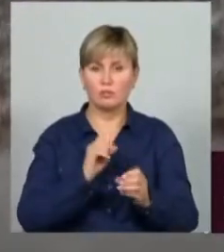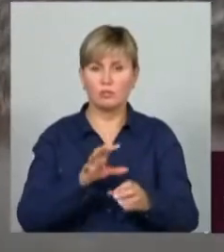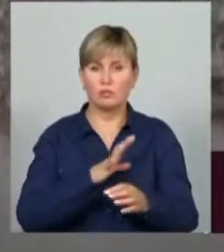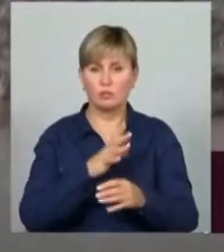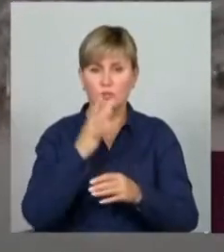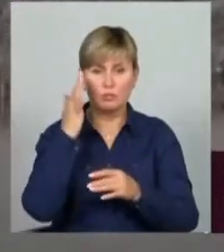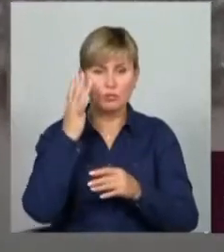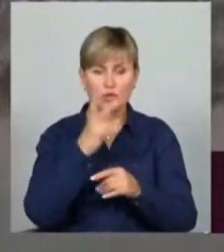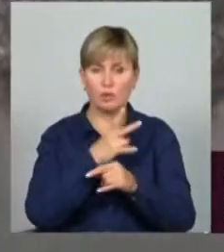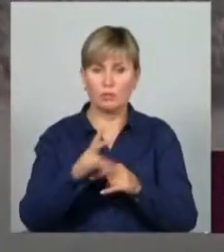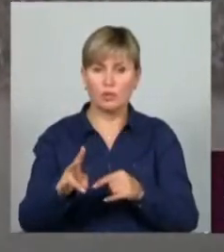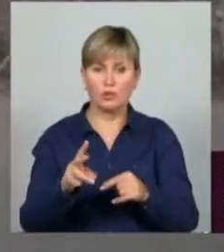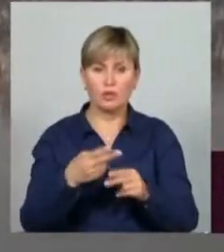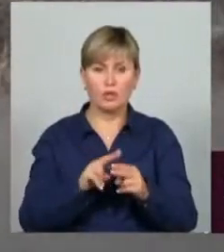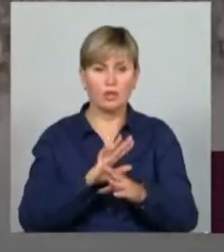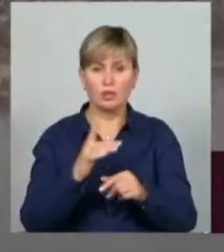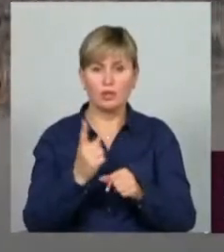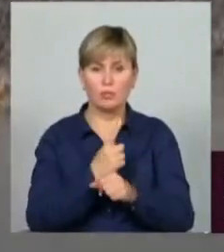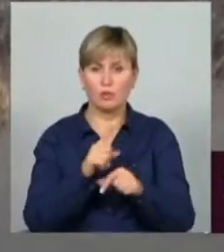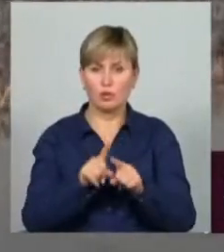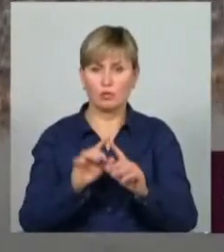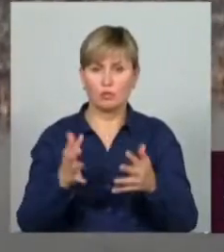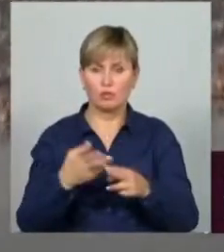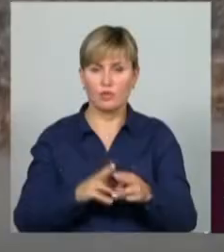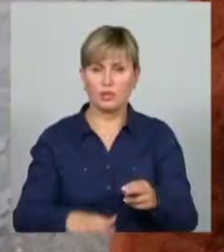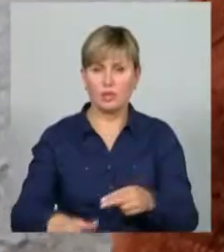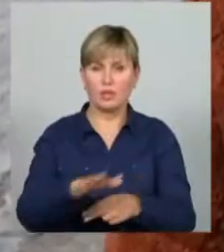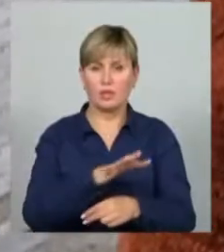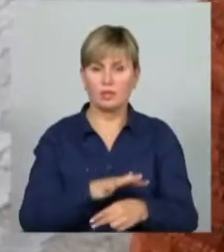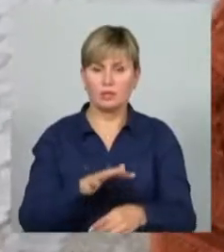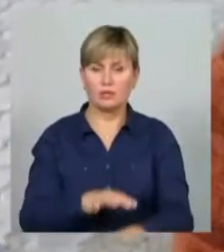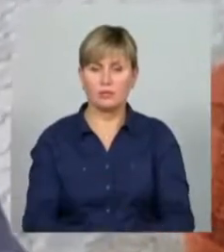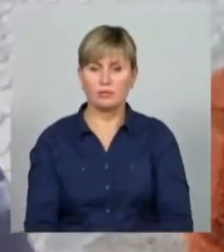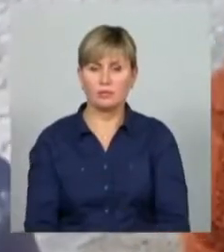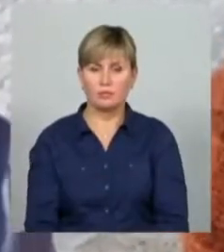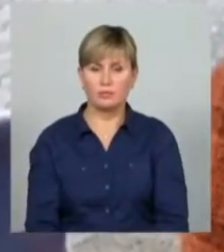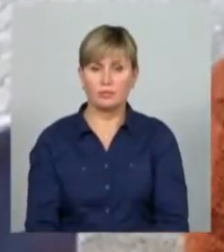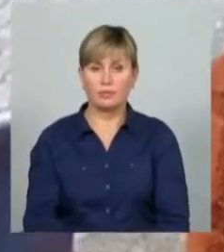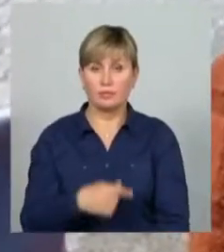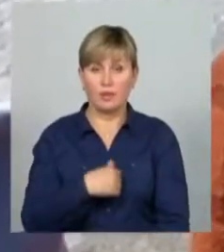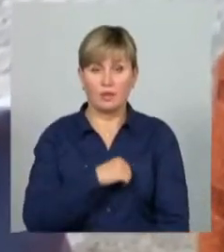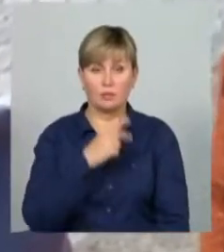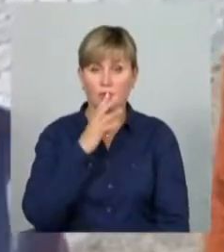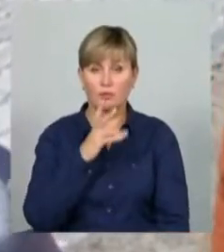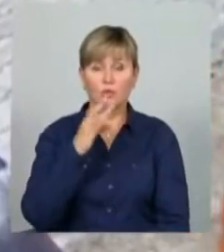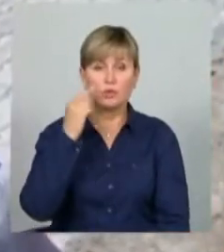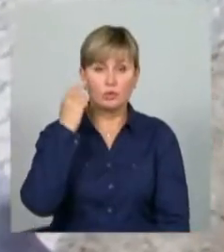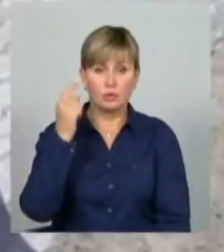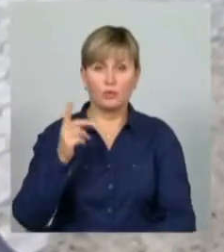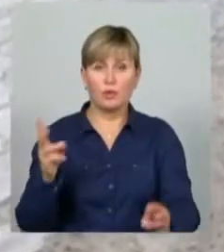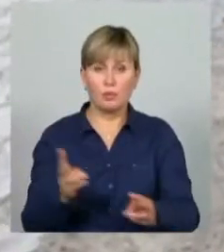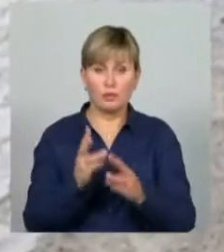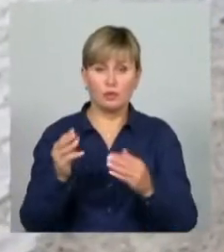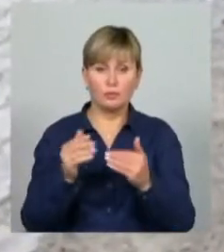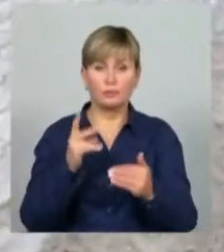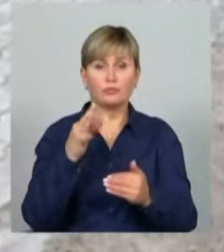умышленный поджог. Тем более, это не первый подобный случай в этих краях. Я сама не видела, но слышала, мол, пожар идет,